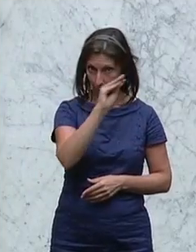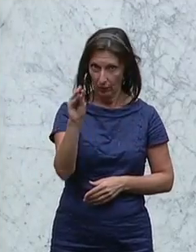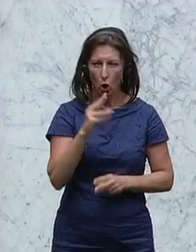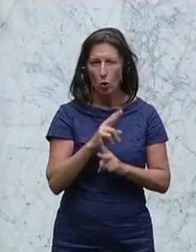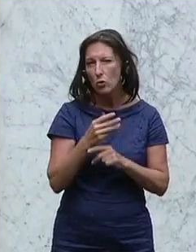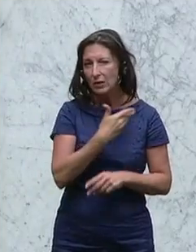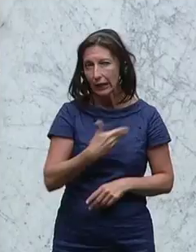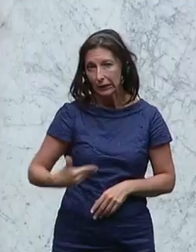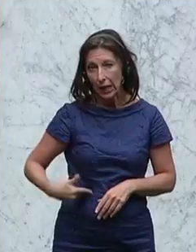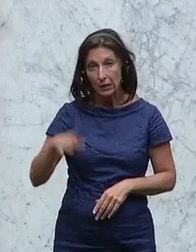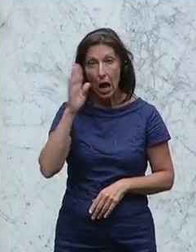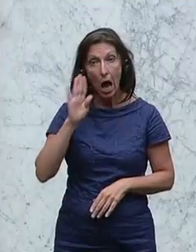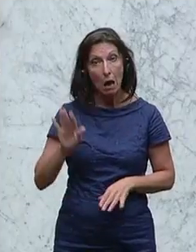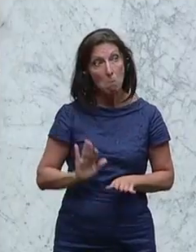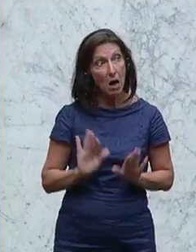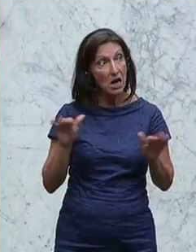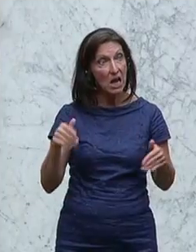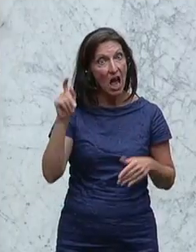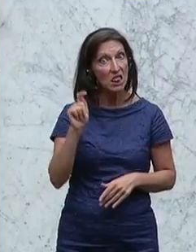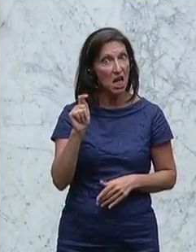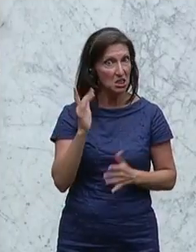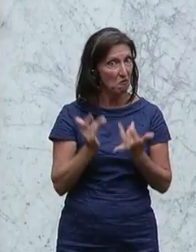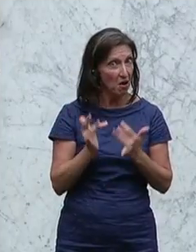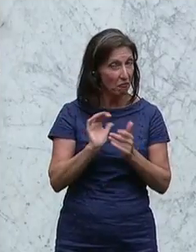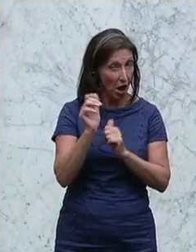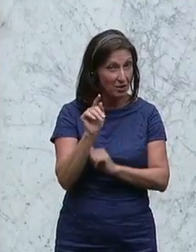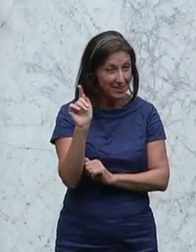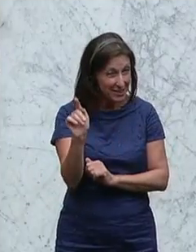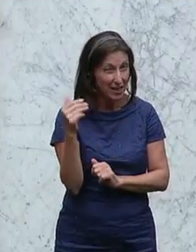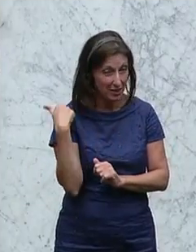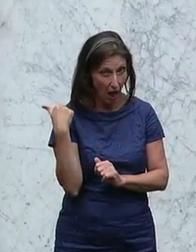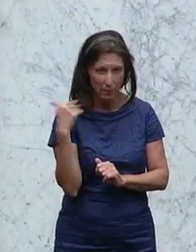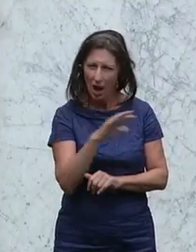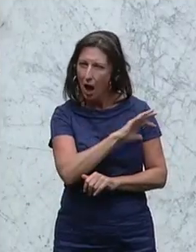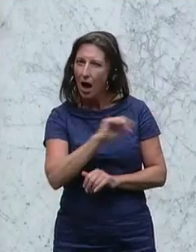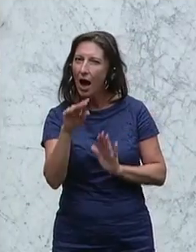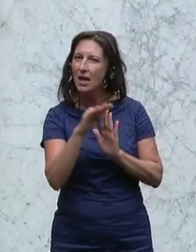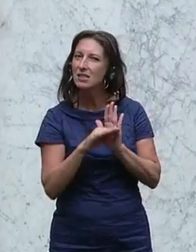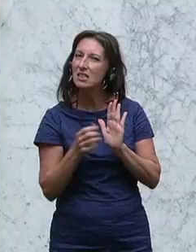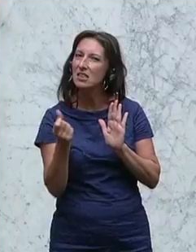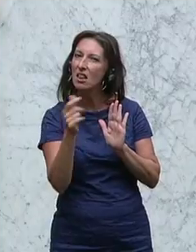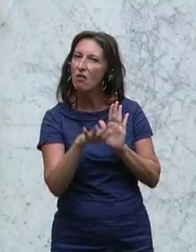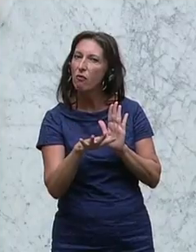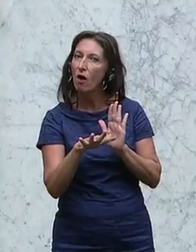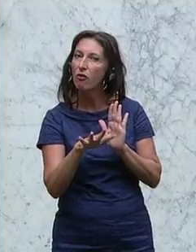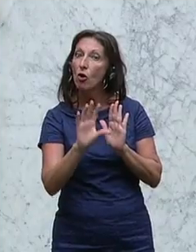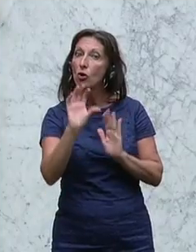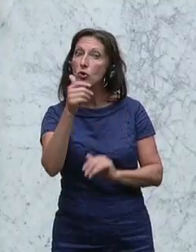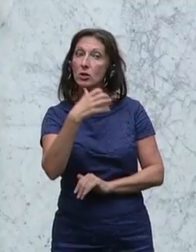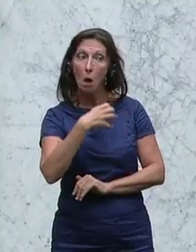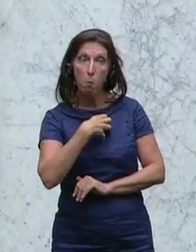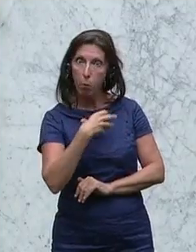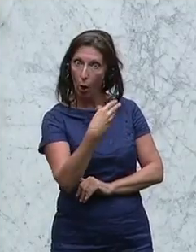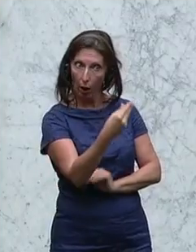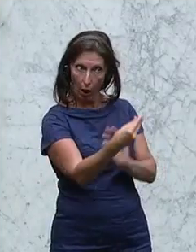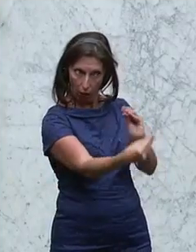Maria Theresia vielleicht sogar etwas voraus. Sie ließ nämlich alle Gesetzesentwürfe zuerst einem normalen Bürger vorlesen